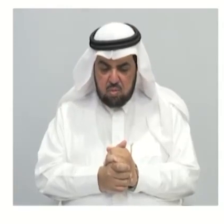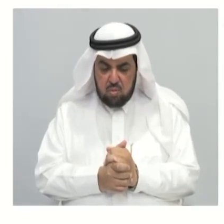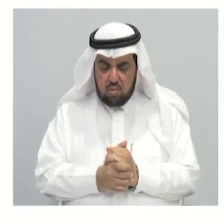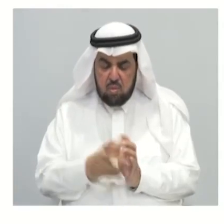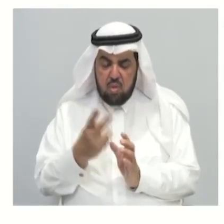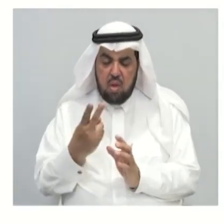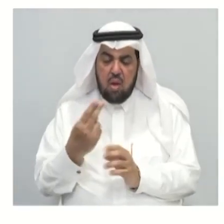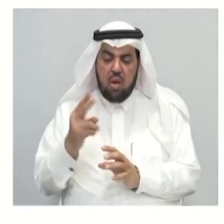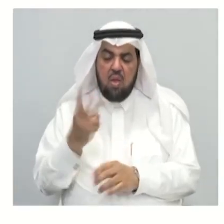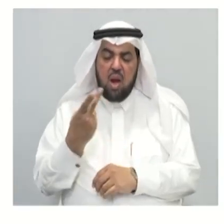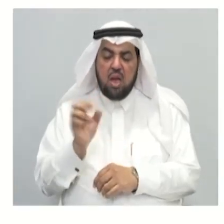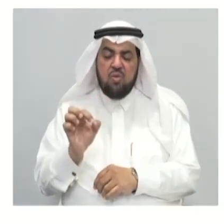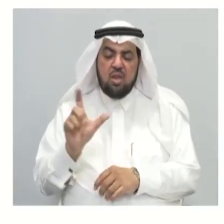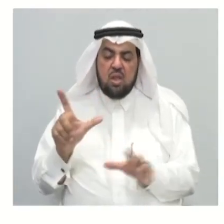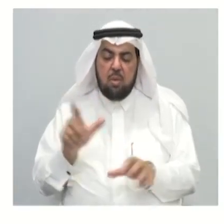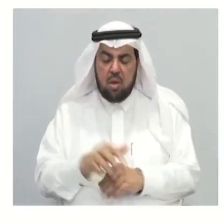المستند